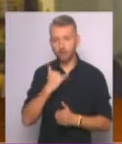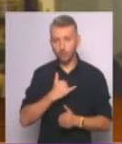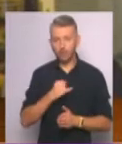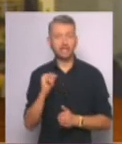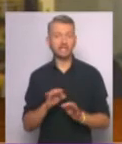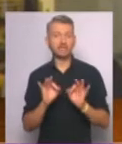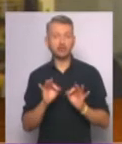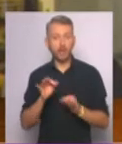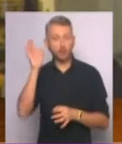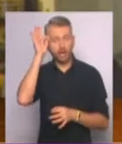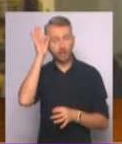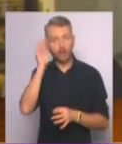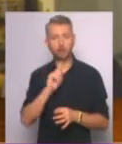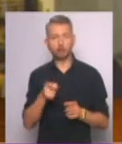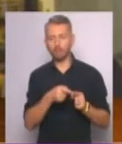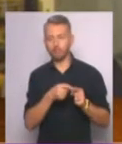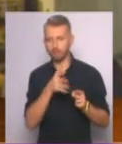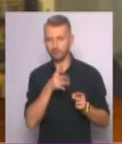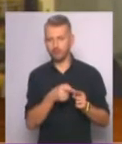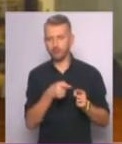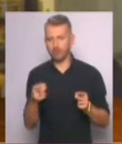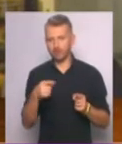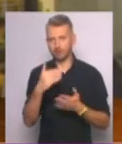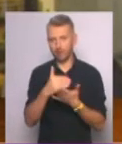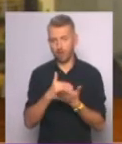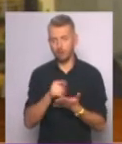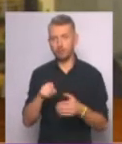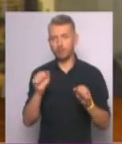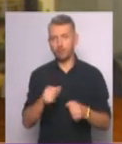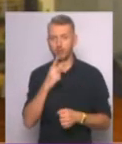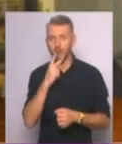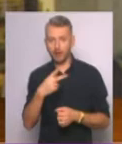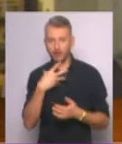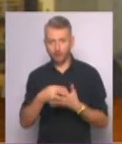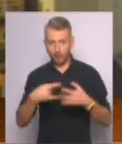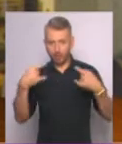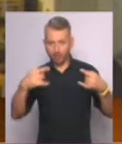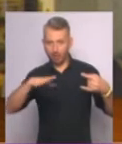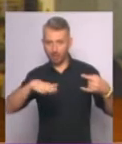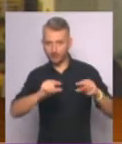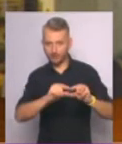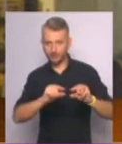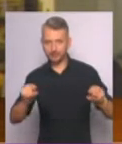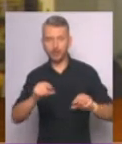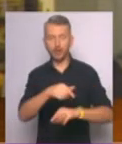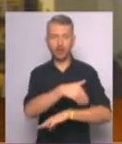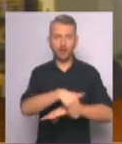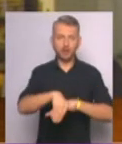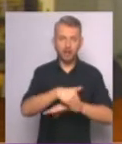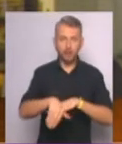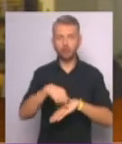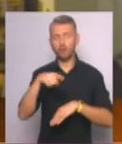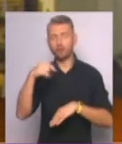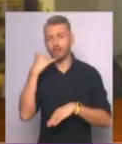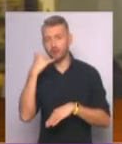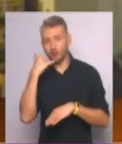звичайно, я також нагадаю, що впродовж цього ефіру ви зможете бачити на ваших екранах контактну адресу, а також контактний номер телефону. Тож,